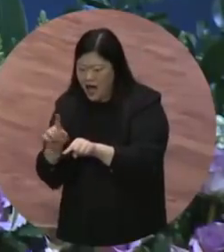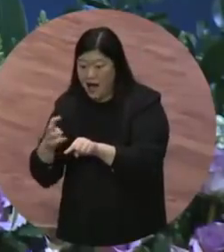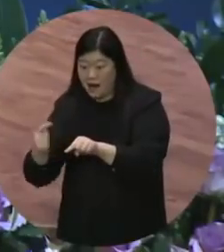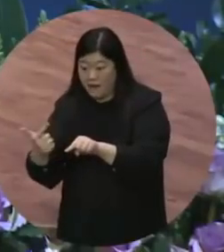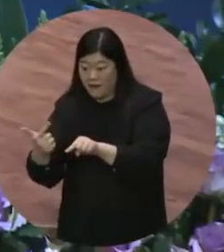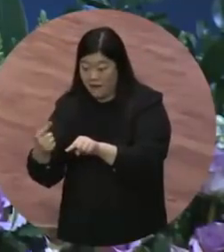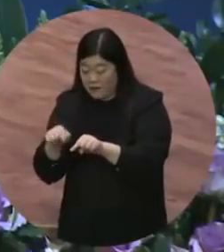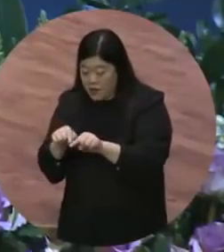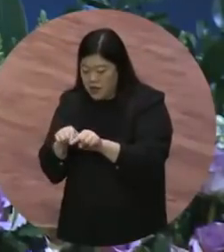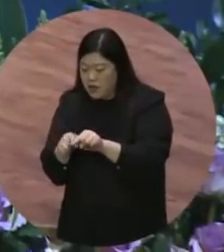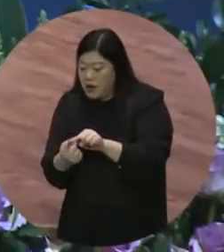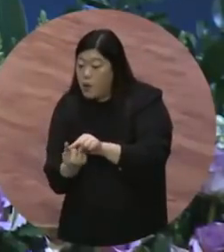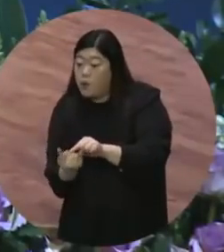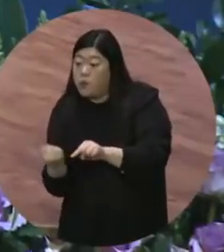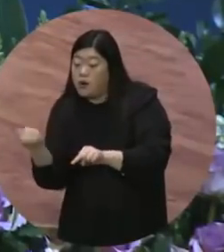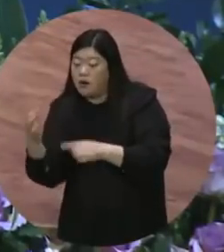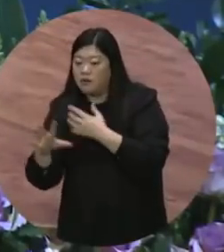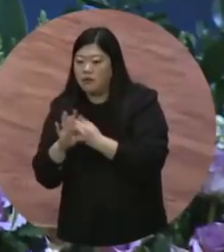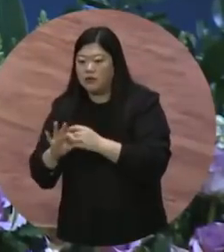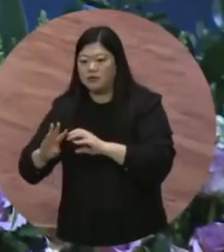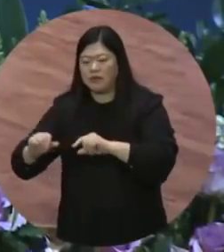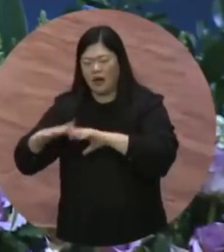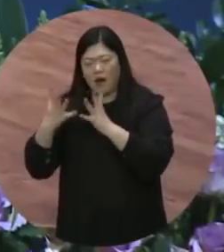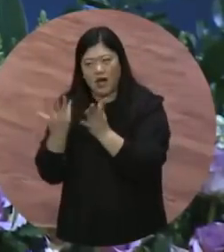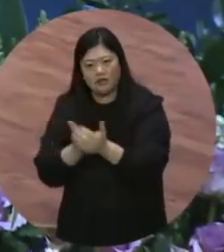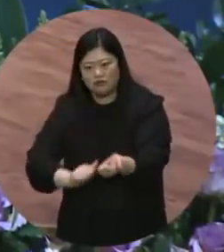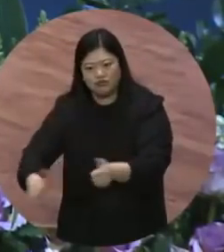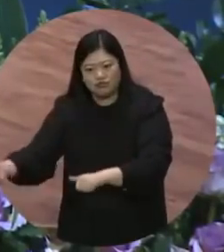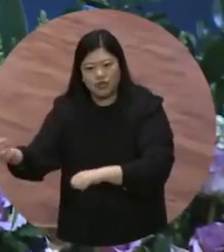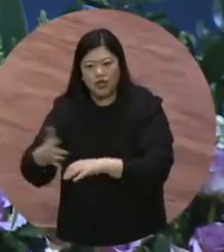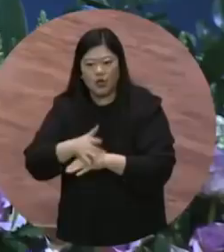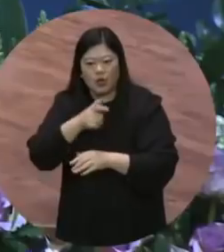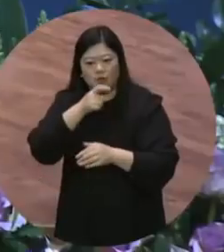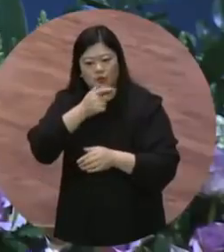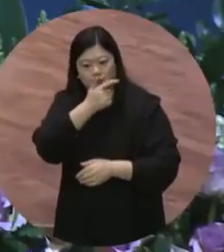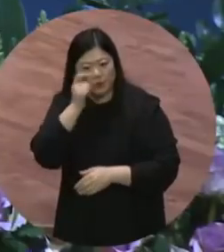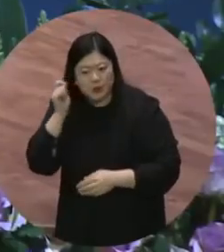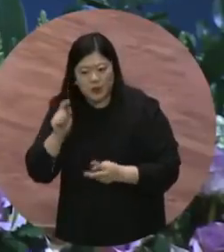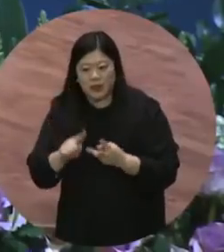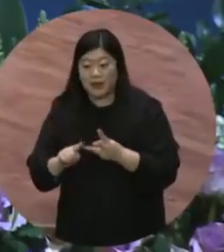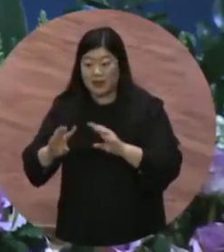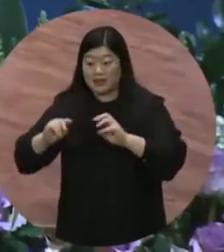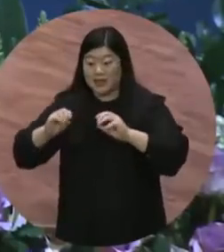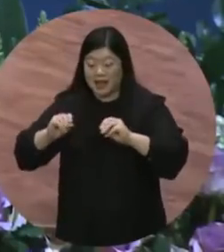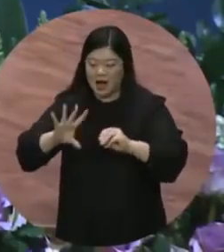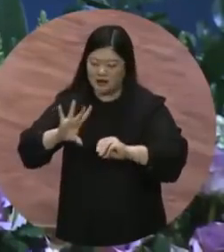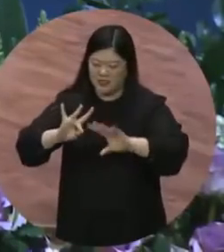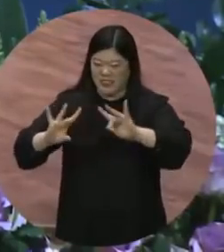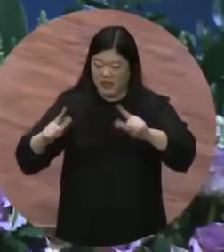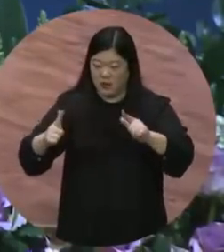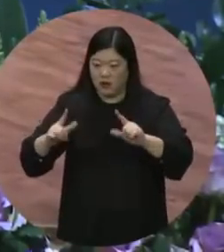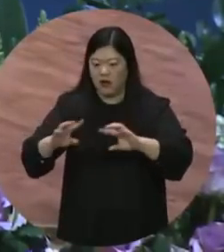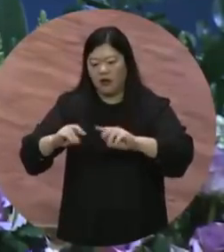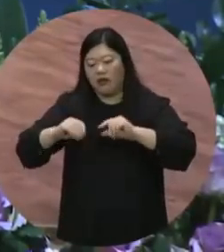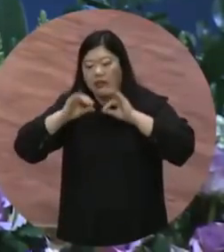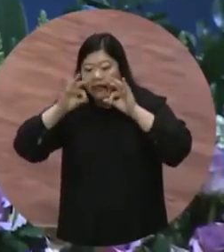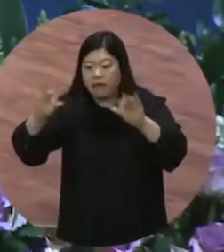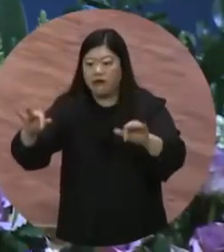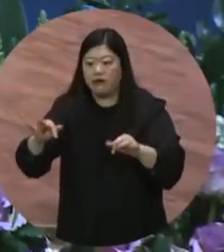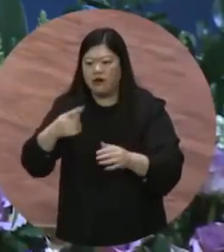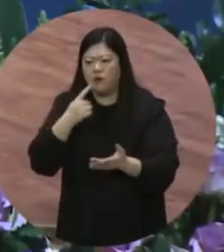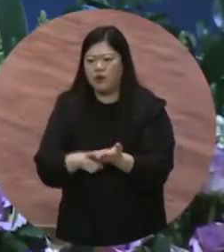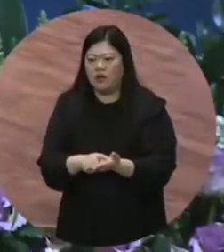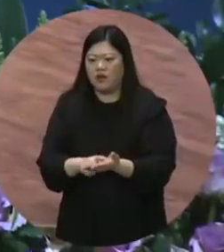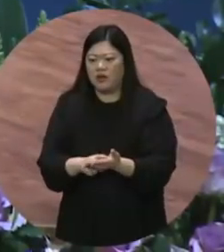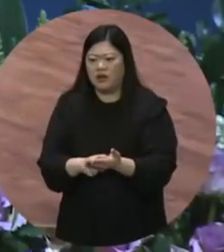하란을 벗어나면 새로운 세계예요. 강수량이 줍니다. 토지가 사막화 돼요. 다른 말로 하면 하란은